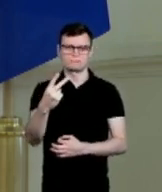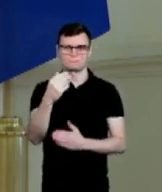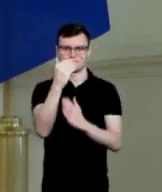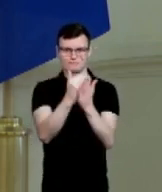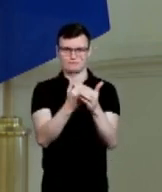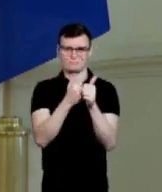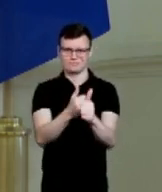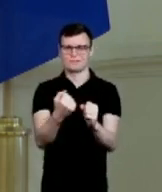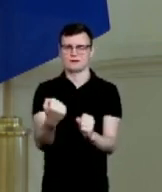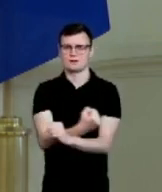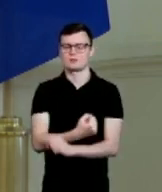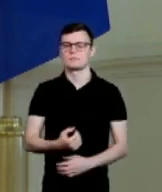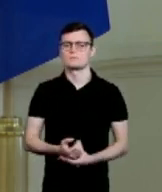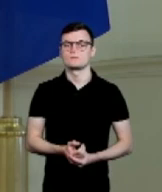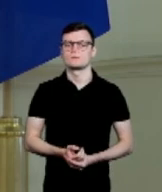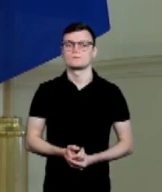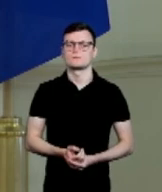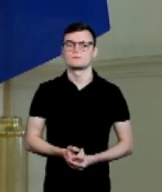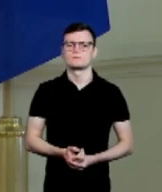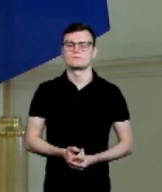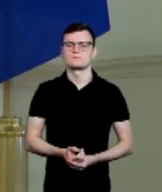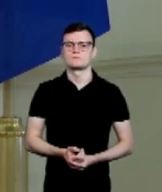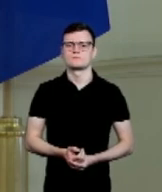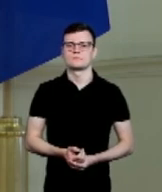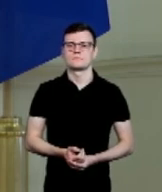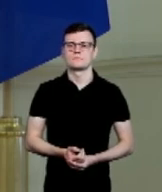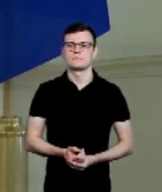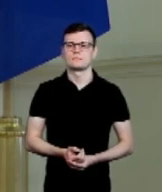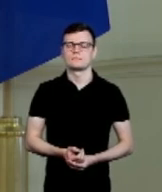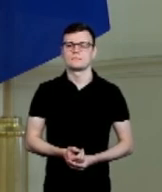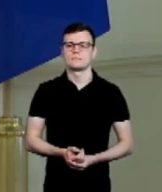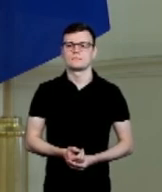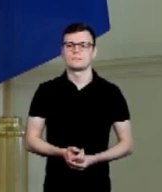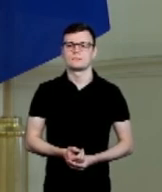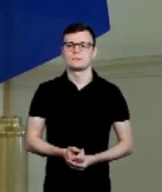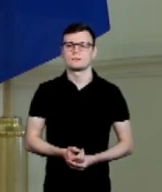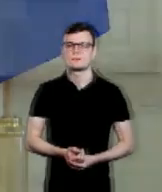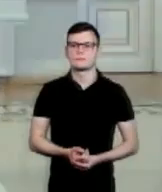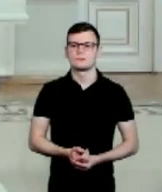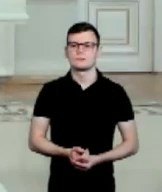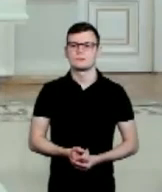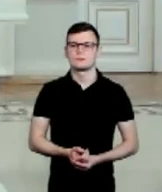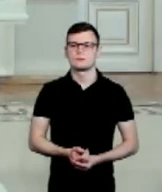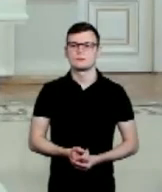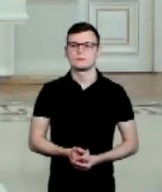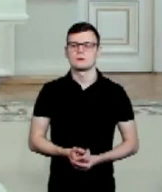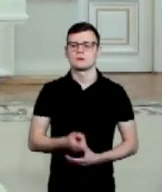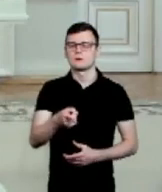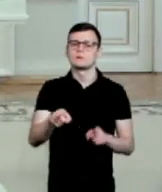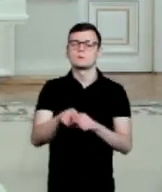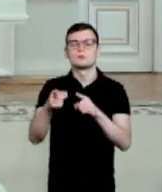Ir ir taip pat tai turėtų atlikti kitas